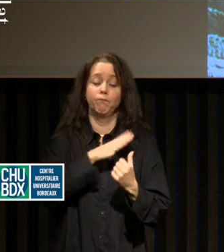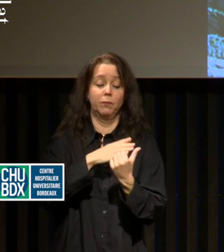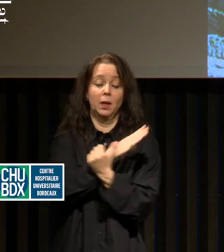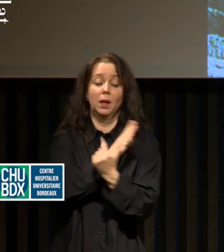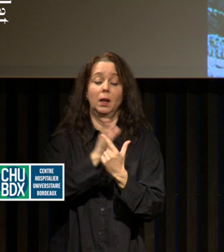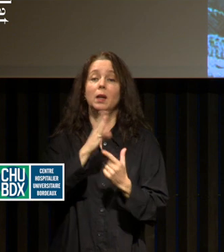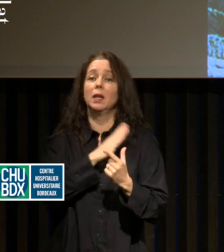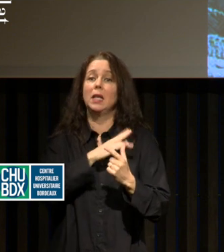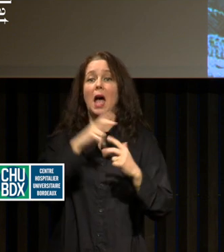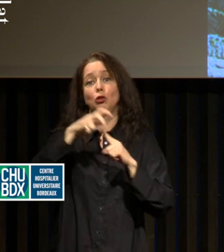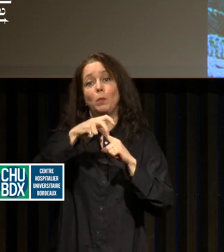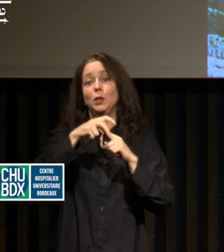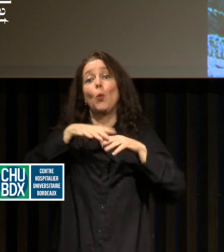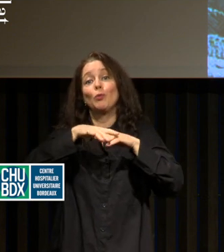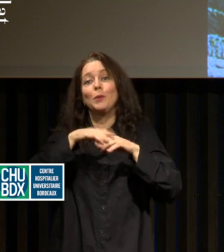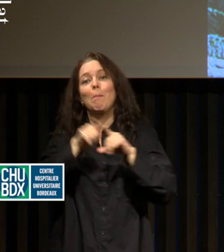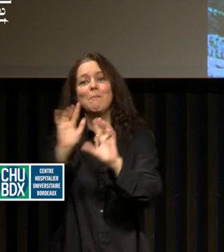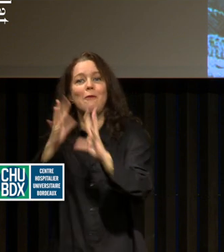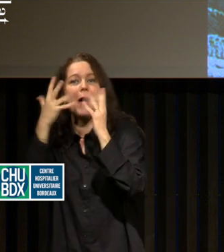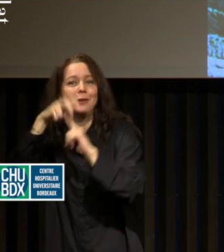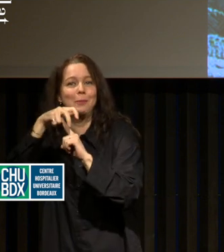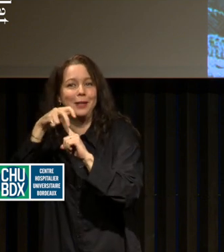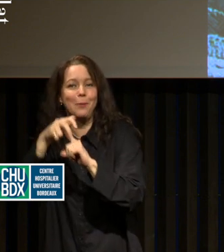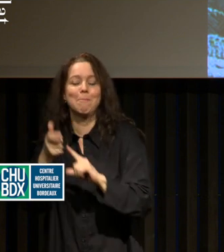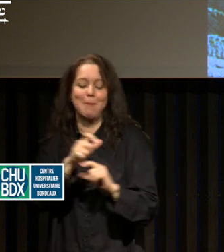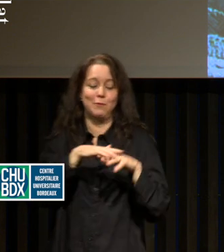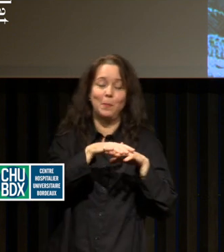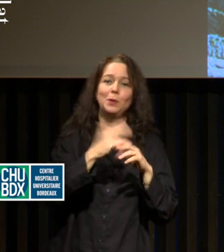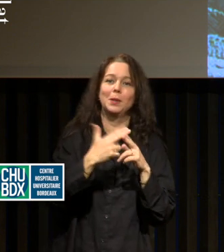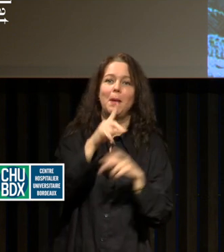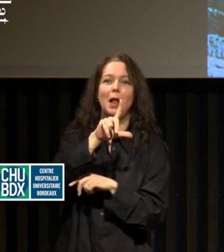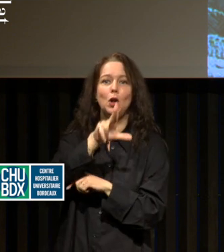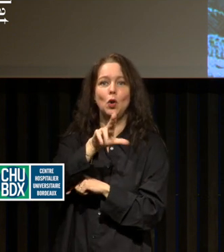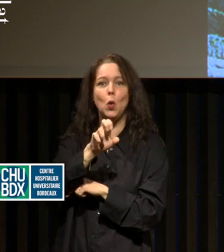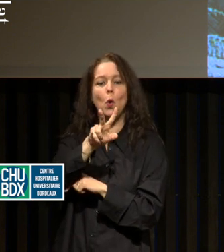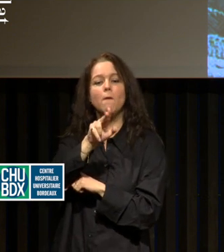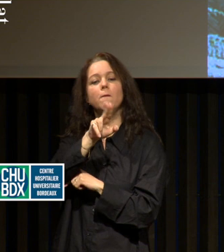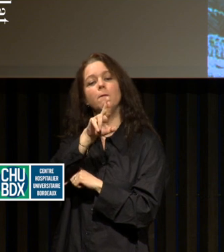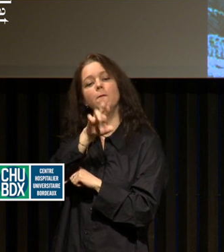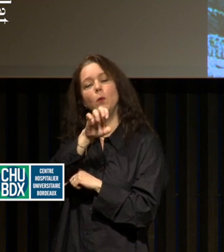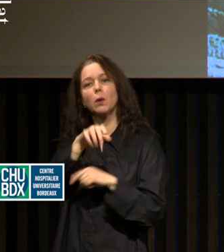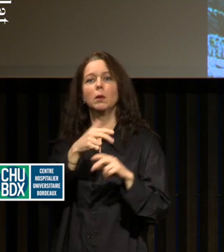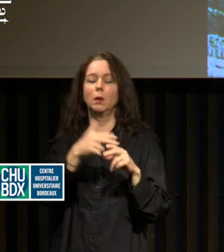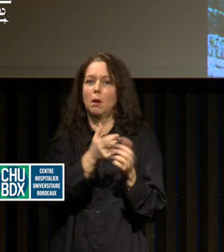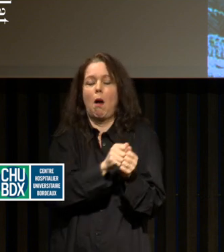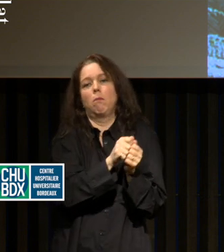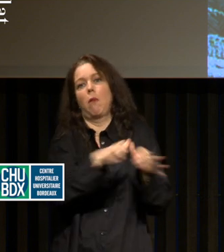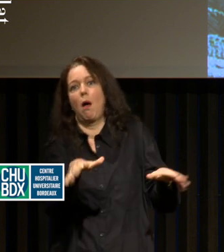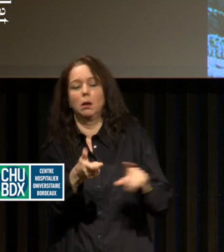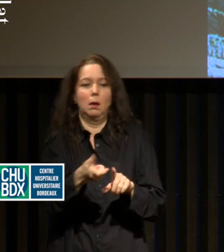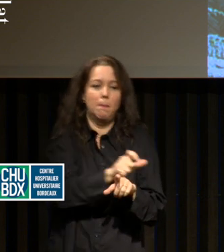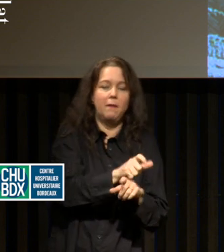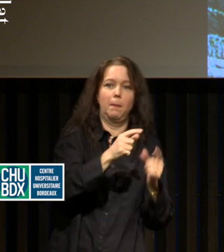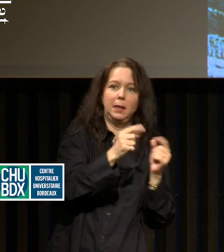comme dans la forêt, qu'on appelle des levures, et qui sont innombrables, et qui dialogue avec les bactéries, qui dialogue avec le corps humain. Et puis,